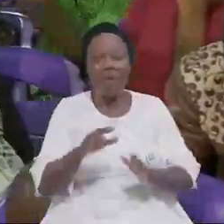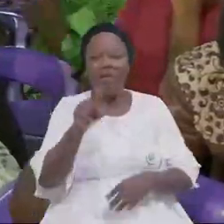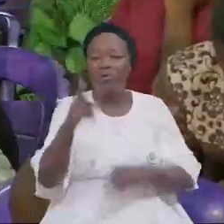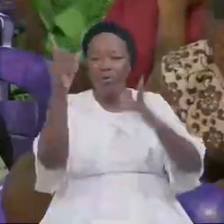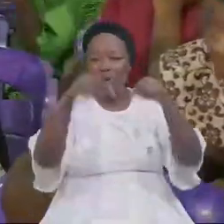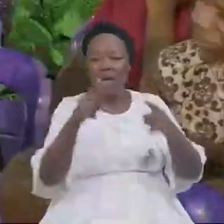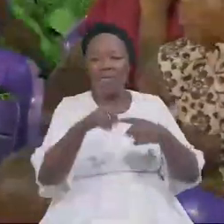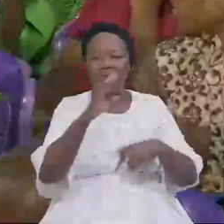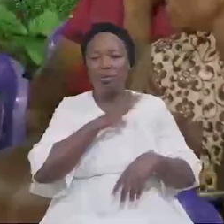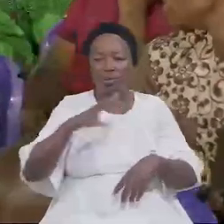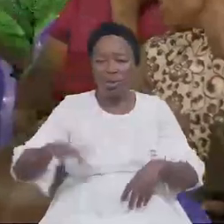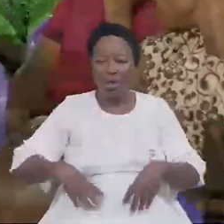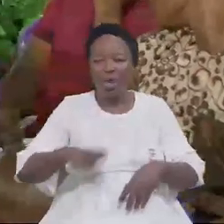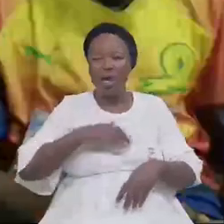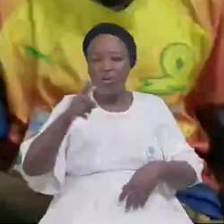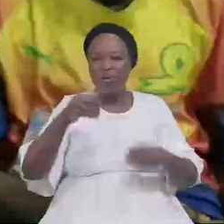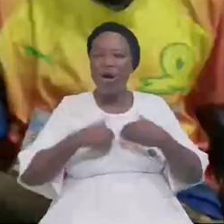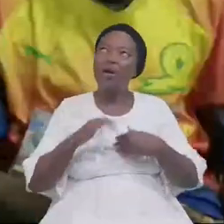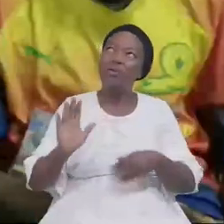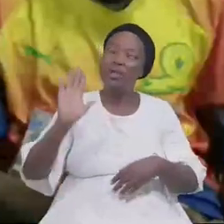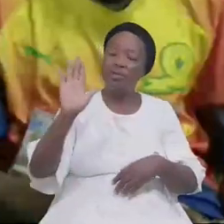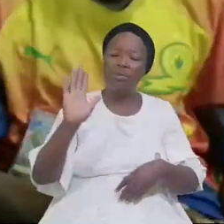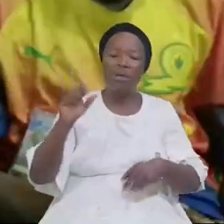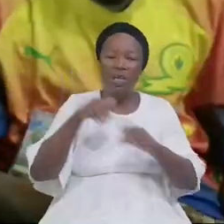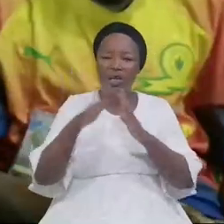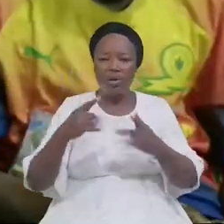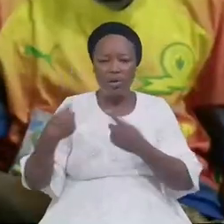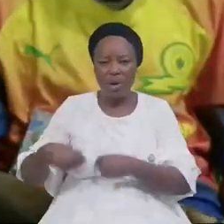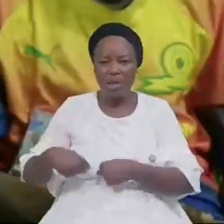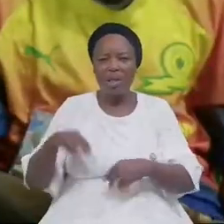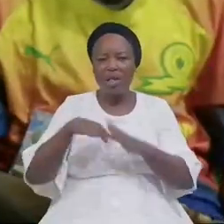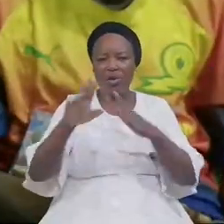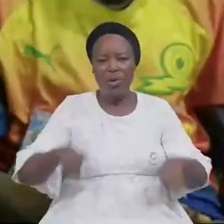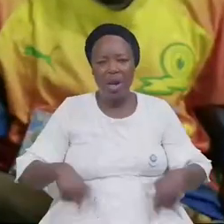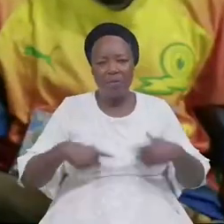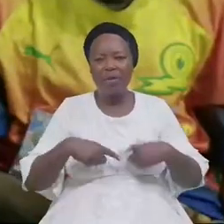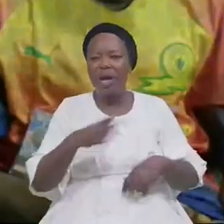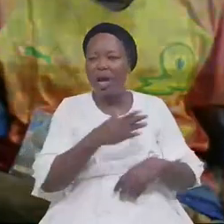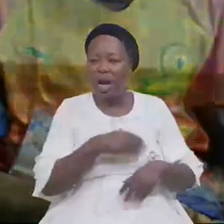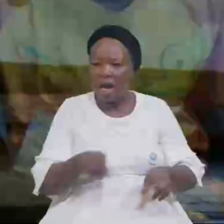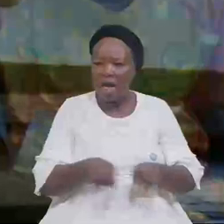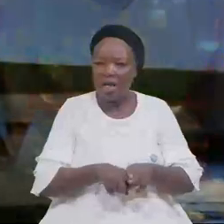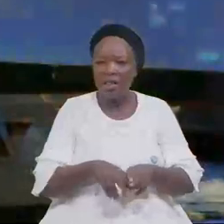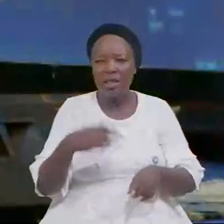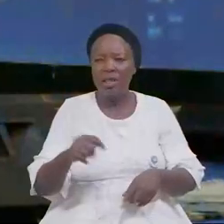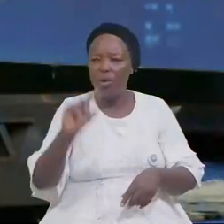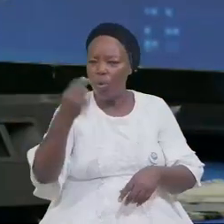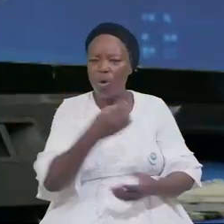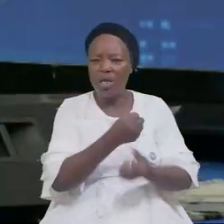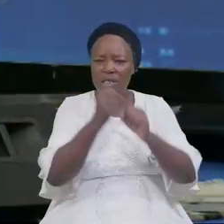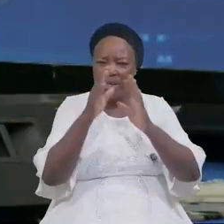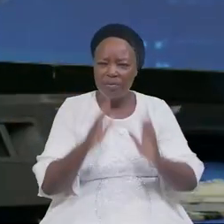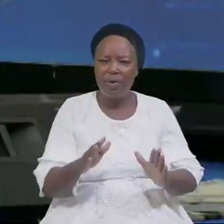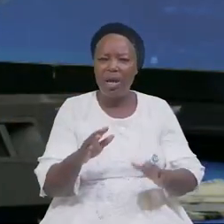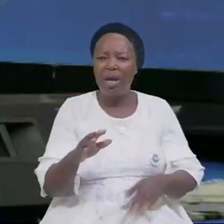rédempteur éternel. Tu viens à Christ et tu l'as dans ton cœur. Il est le seul sauveur.